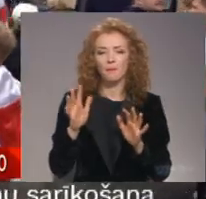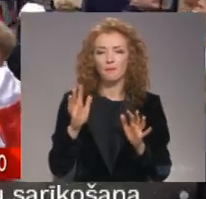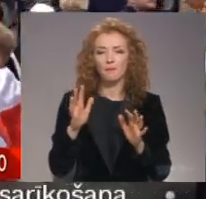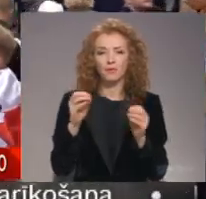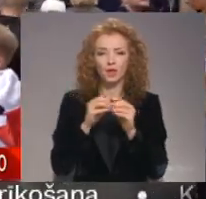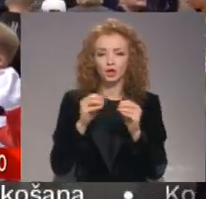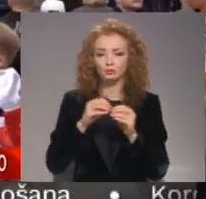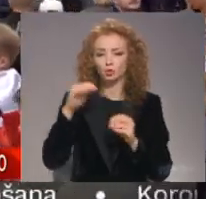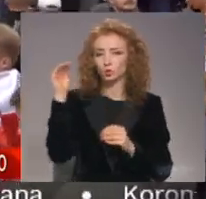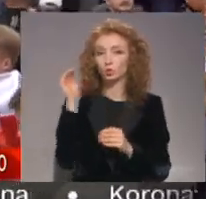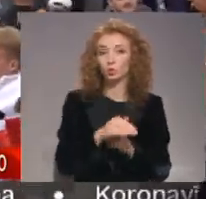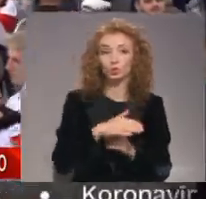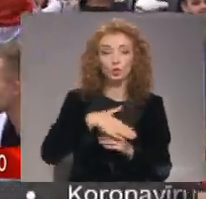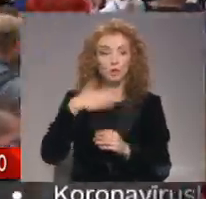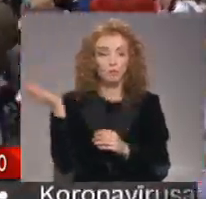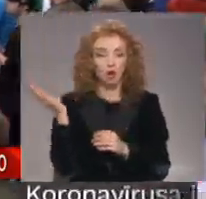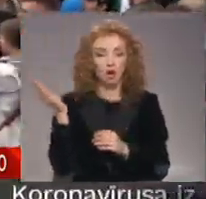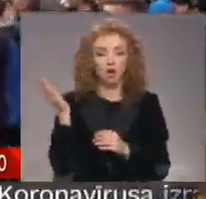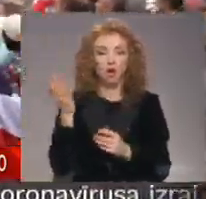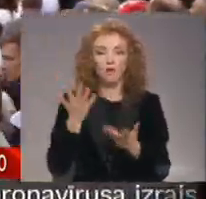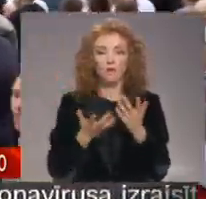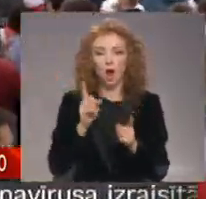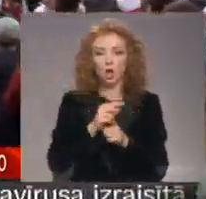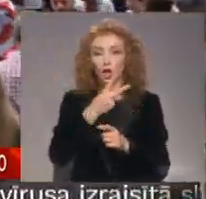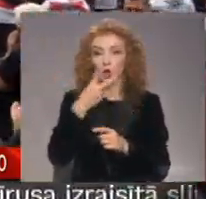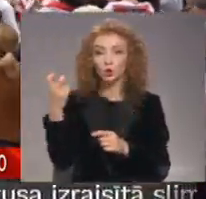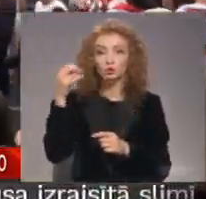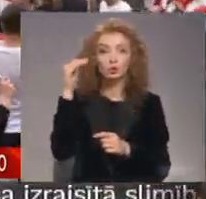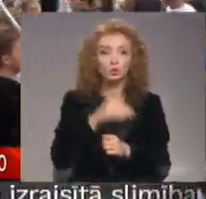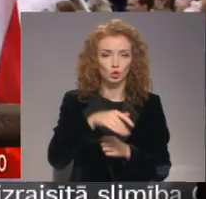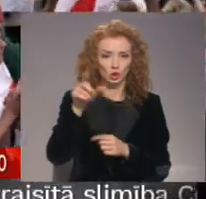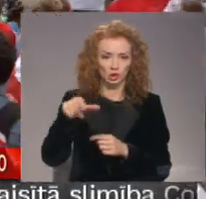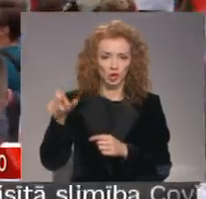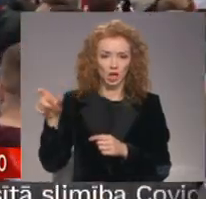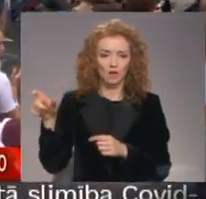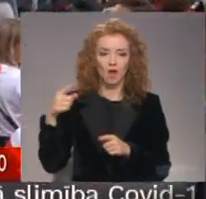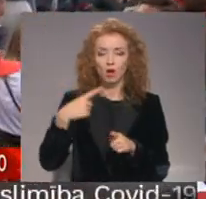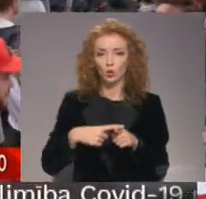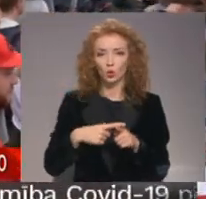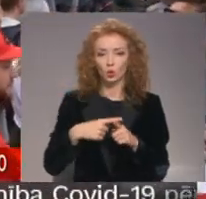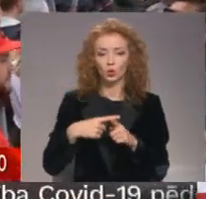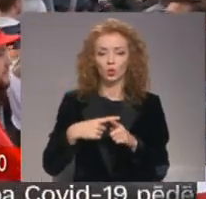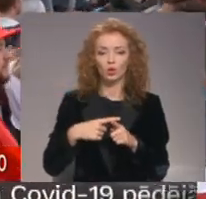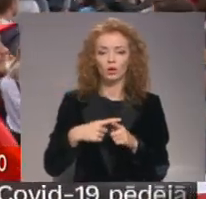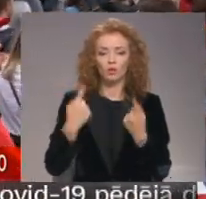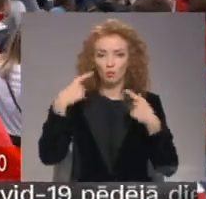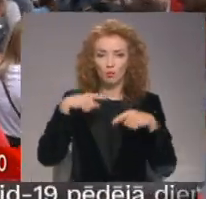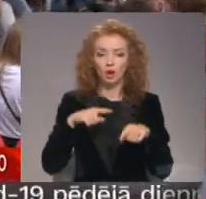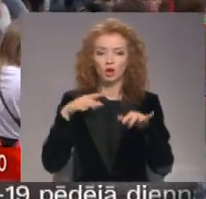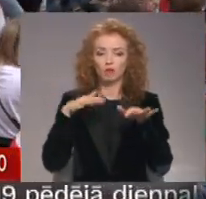uz 10 000 gājienu, varbūt pat 200 000 cilvēku. Un šobrīd gājiens